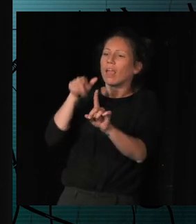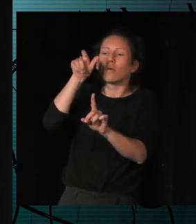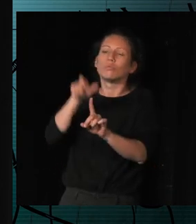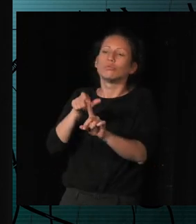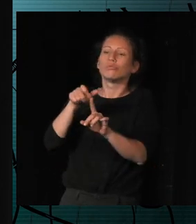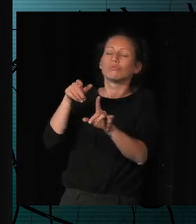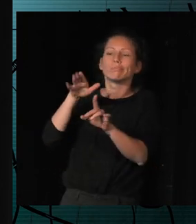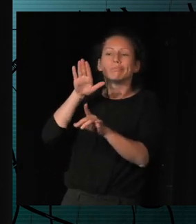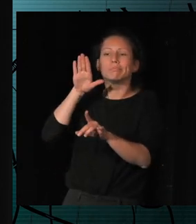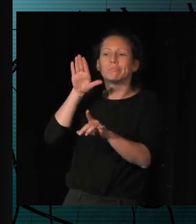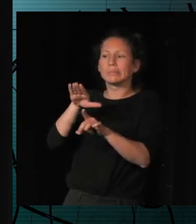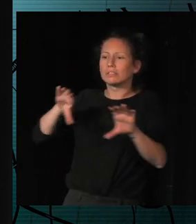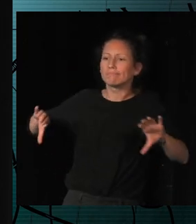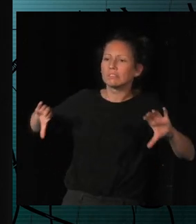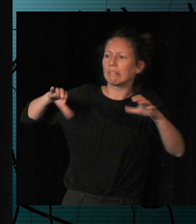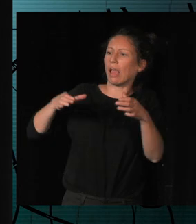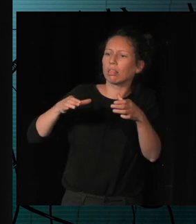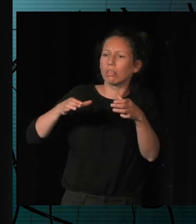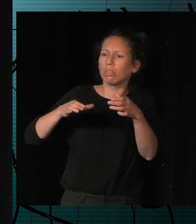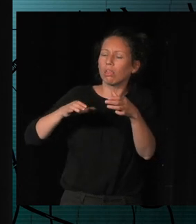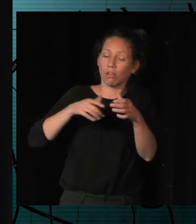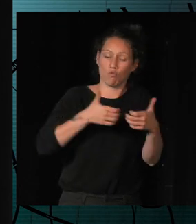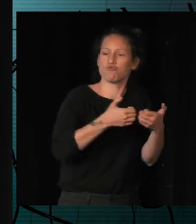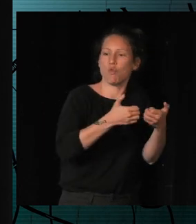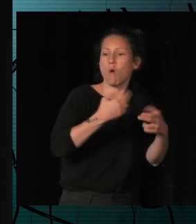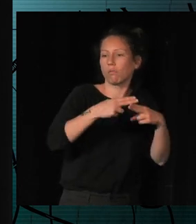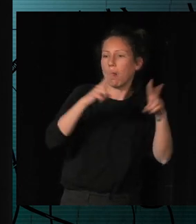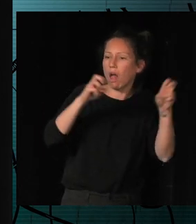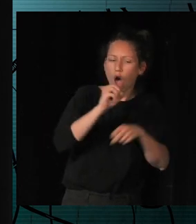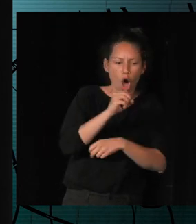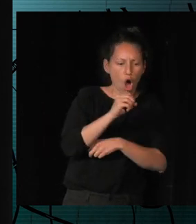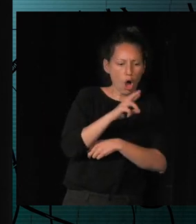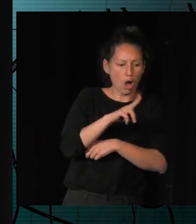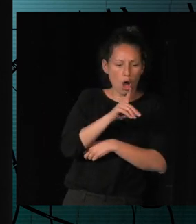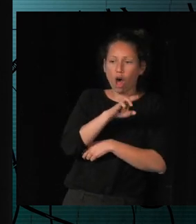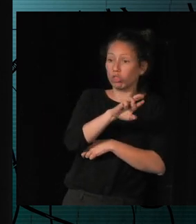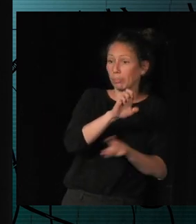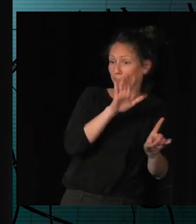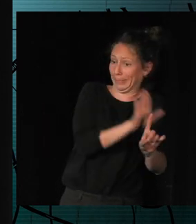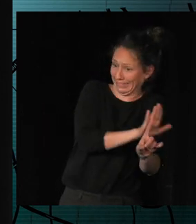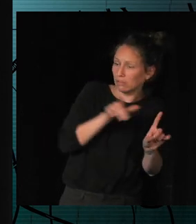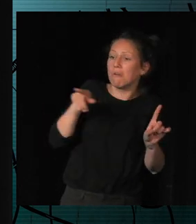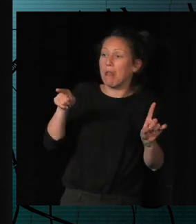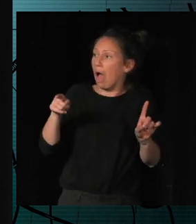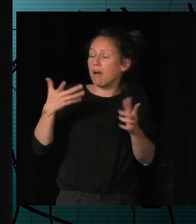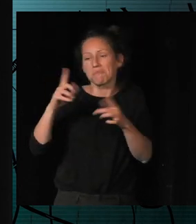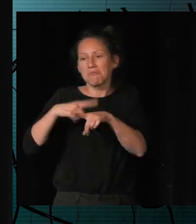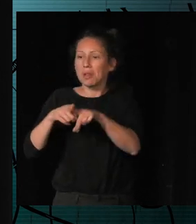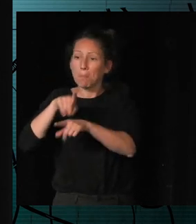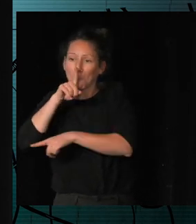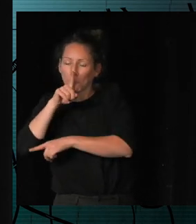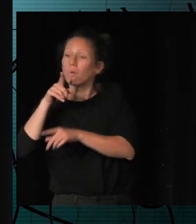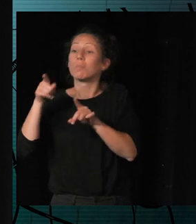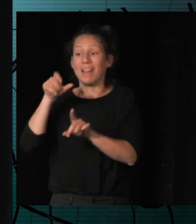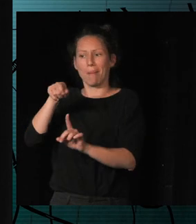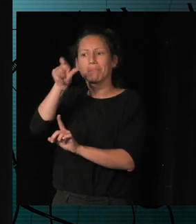c'est la SEC du premier enfin qui est dans dans la saga dans les jeux mais voilà euh et ça c'est un personnage qui est pas du tout dans le jeu mais qui s'inspire